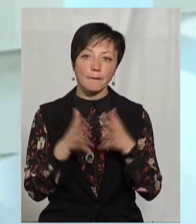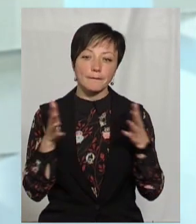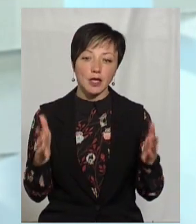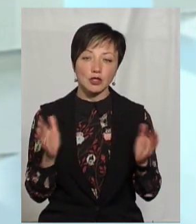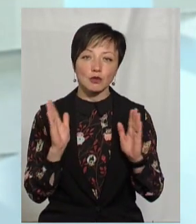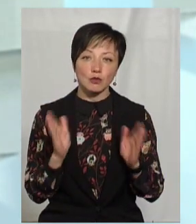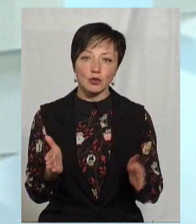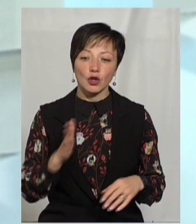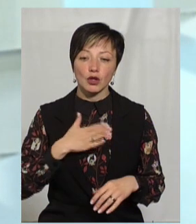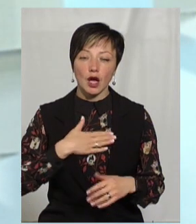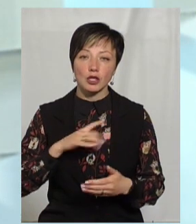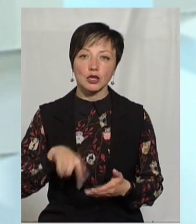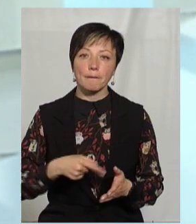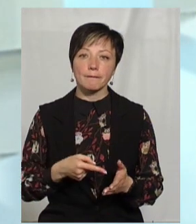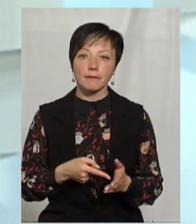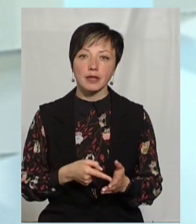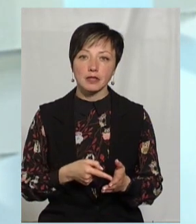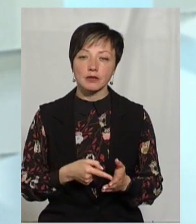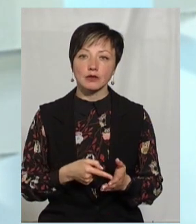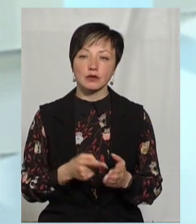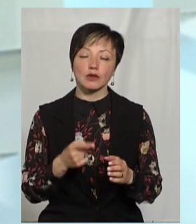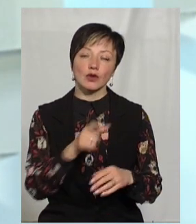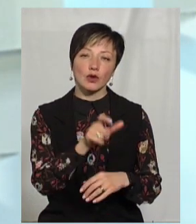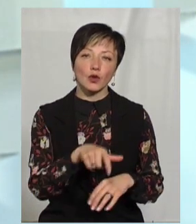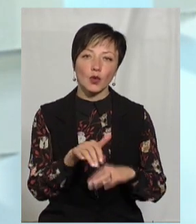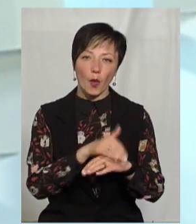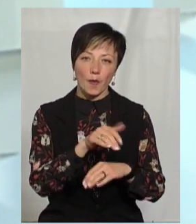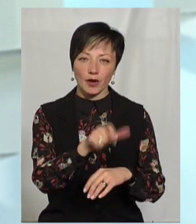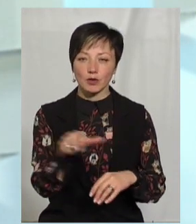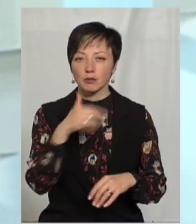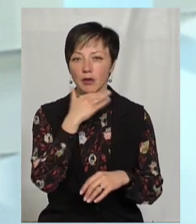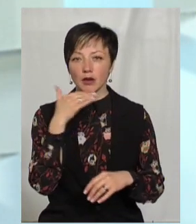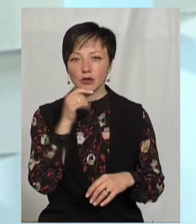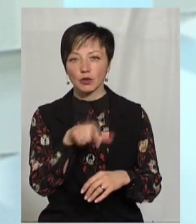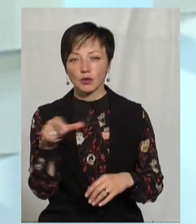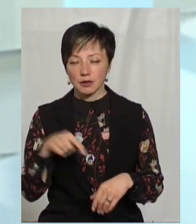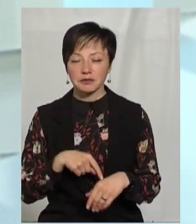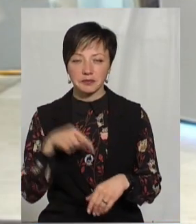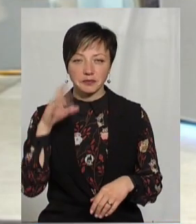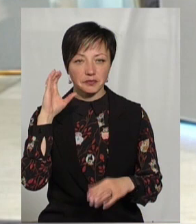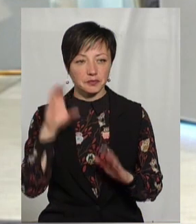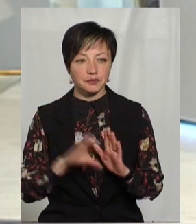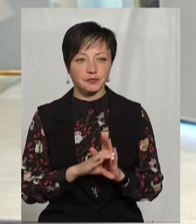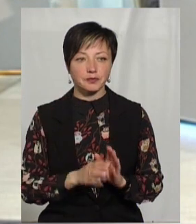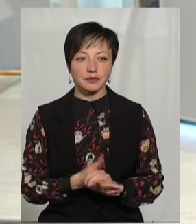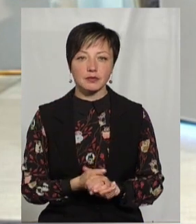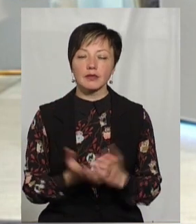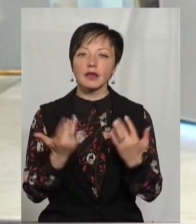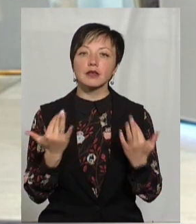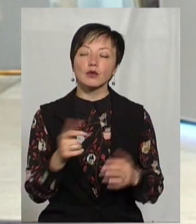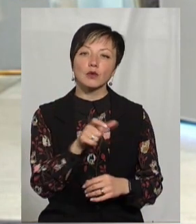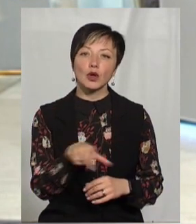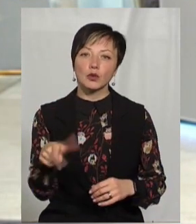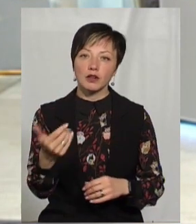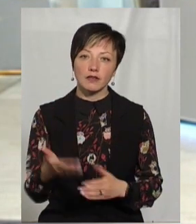що наше місто, воно місто добрих людей. Багато людей відкликається. А скільком людям ви